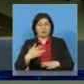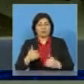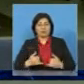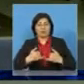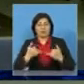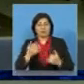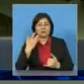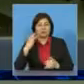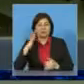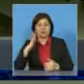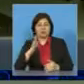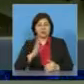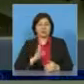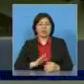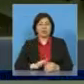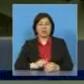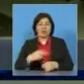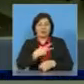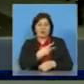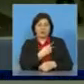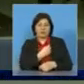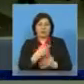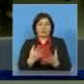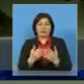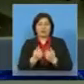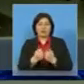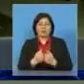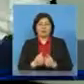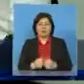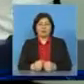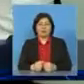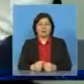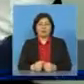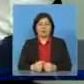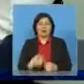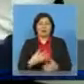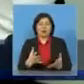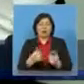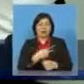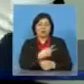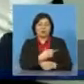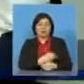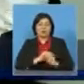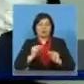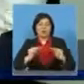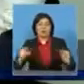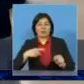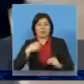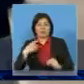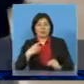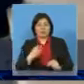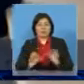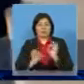что мы с раннего возраста прививаемся, получаем прививки, вакцину. То есть. Получив прививку, учителя отмечают у себя